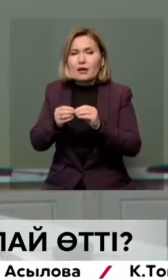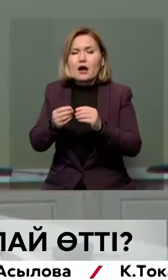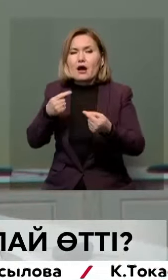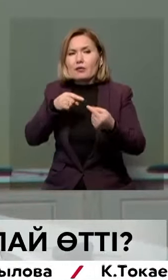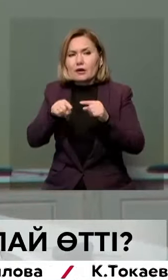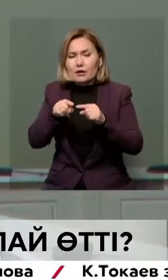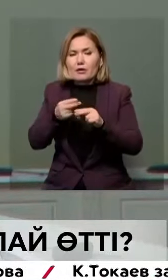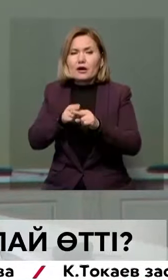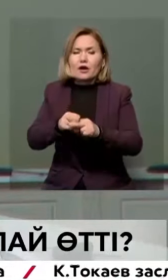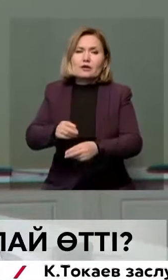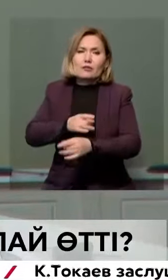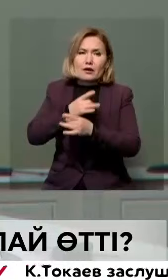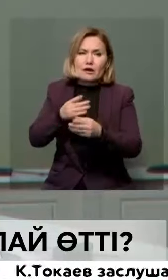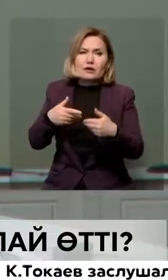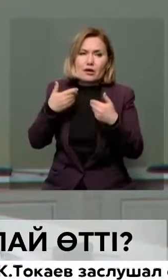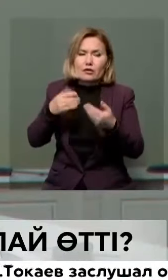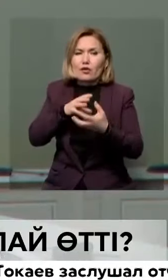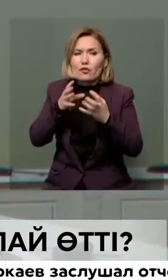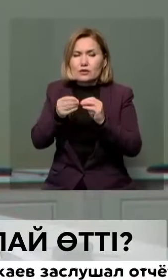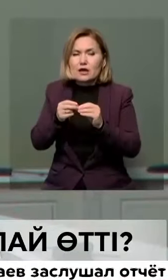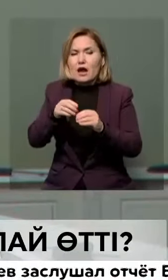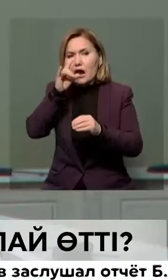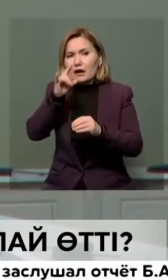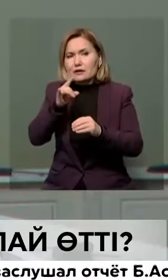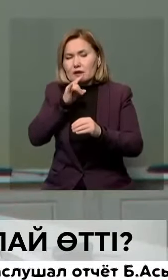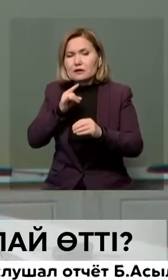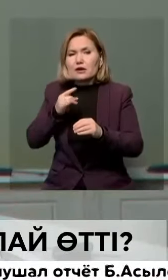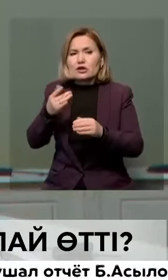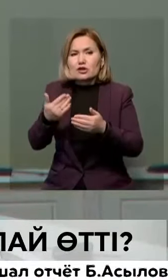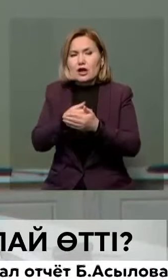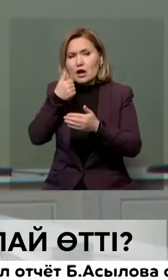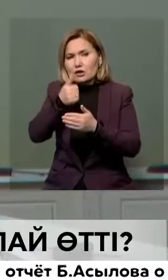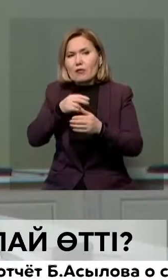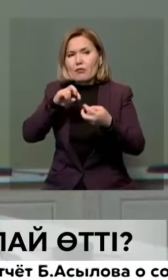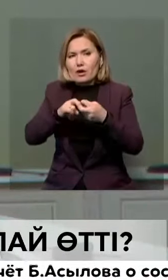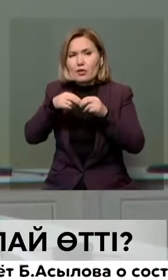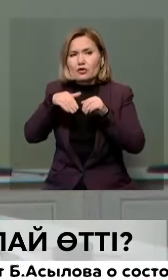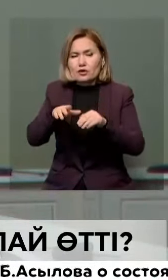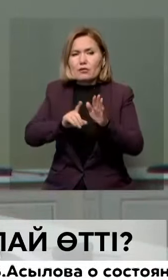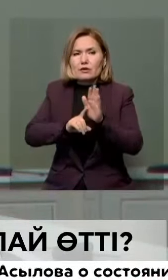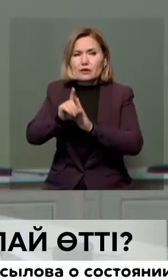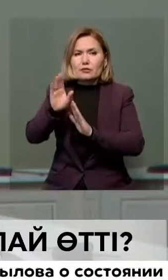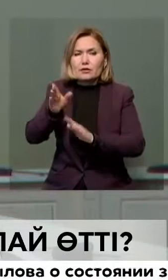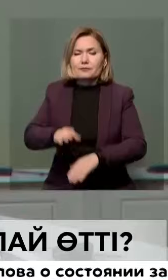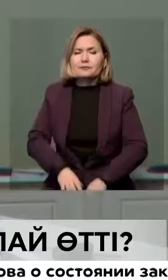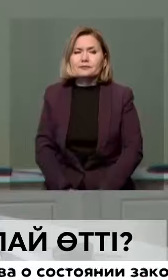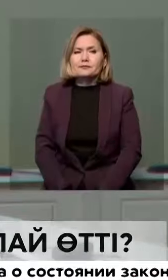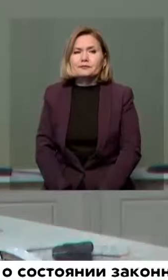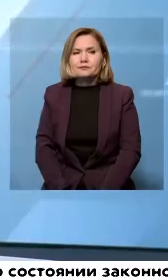кеңесіп, елдің даму жолын саралап алмақ. Бекзат Аманов, Жандос Битабаров, Дулат Ентебеков, Атыраудан.